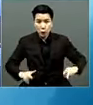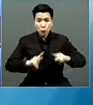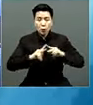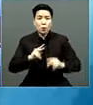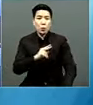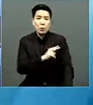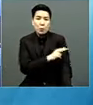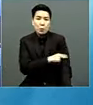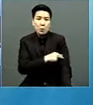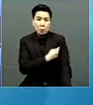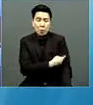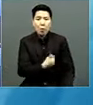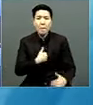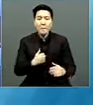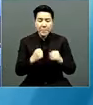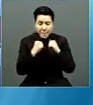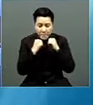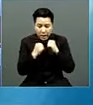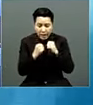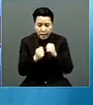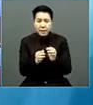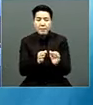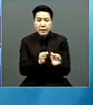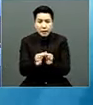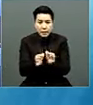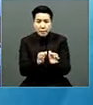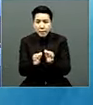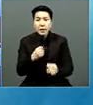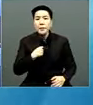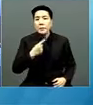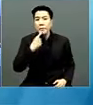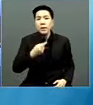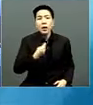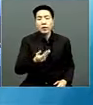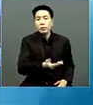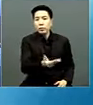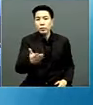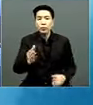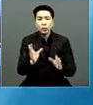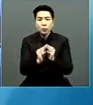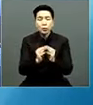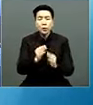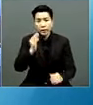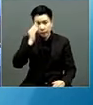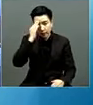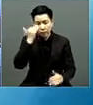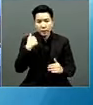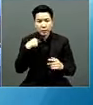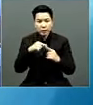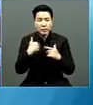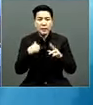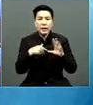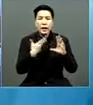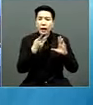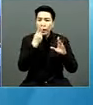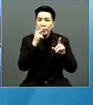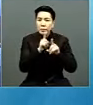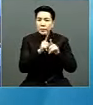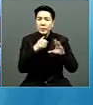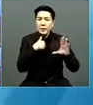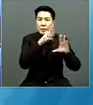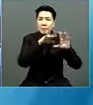ขก็พยายามที่จะได้แจ้งให้กับที่ประชุมได้รับทราบว่ามีฉากทัศน์มีซีนาริโอพูดภาษาอังกฤ